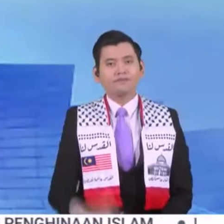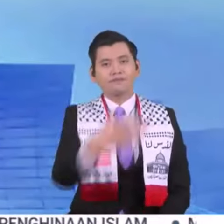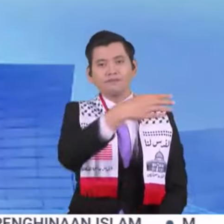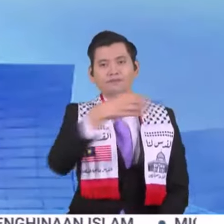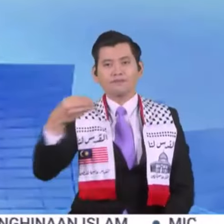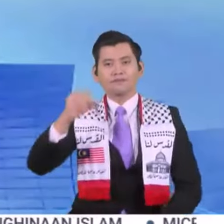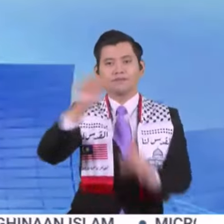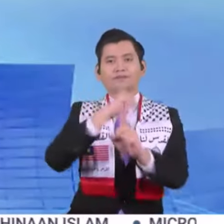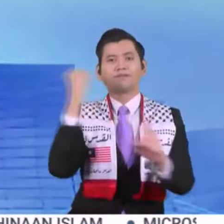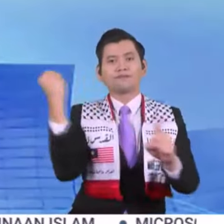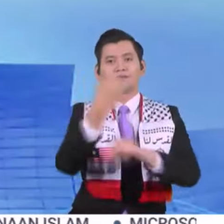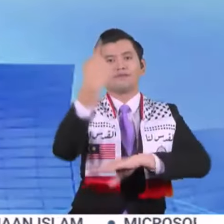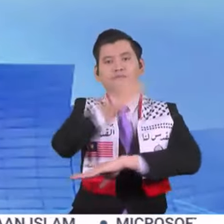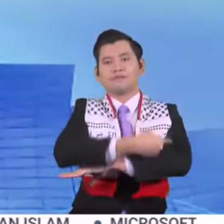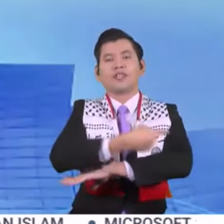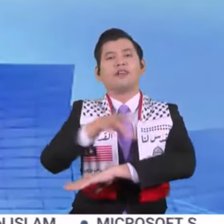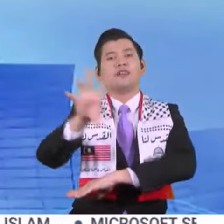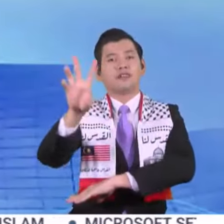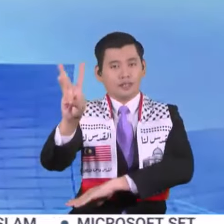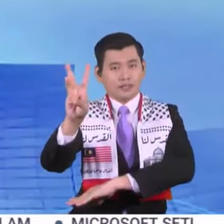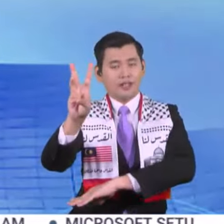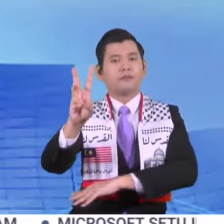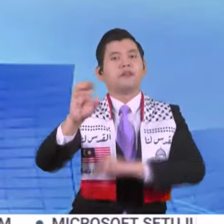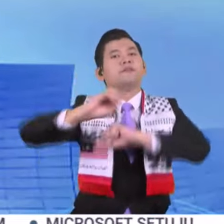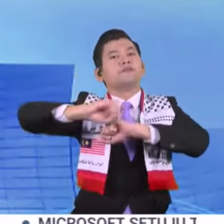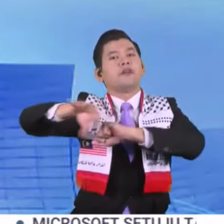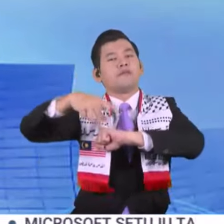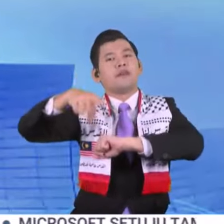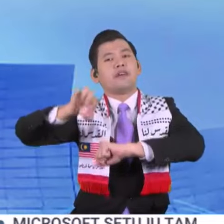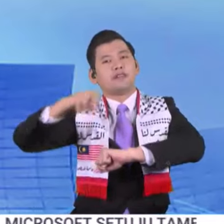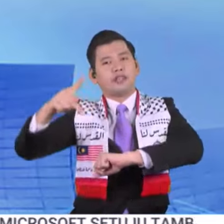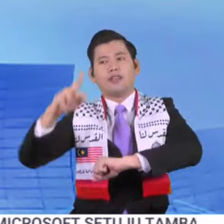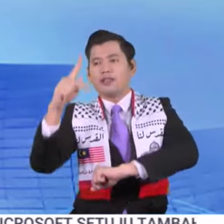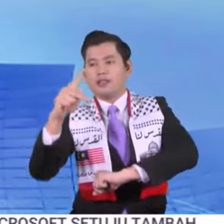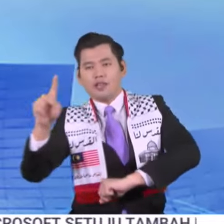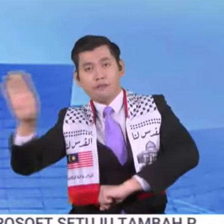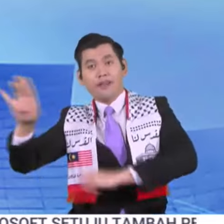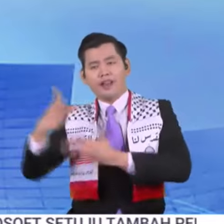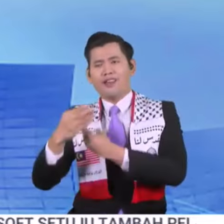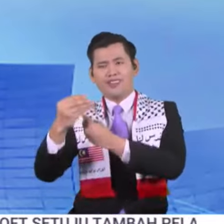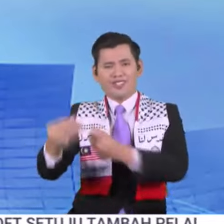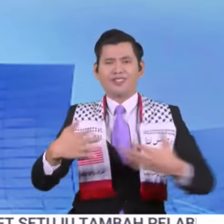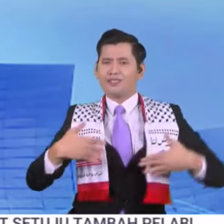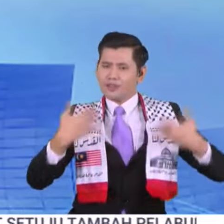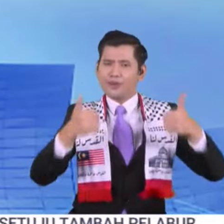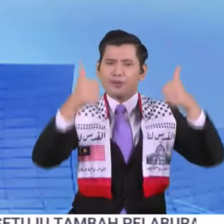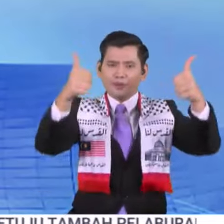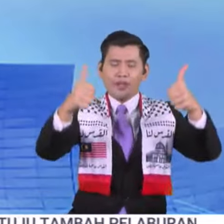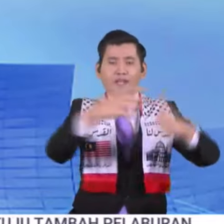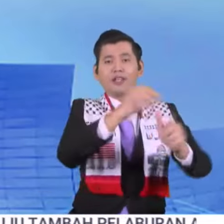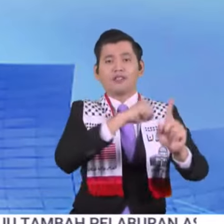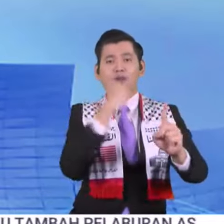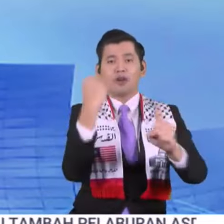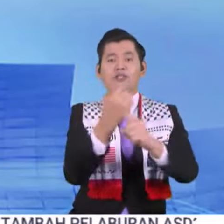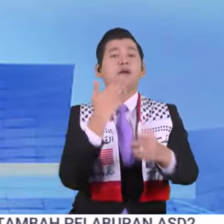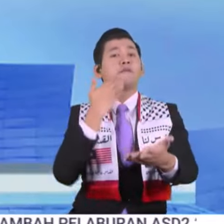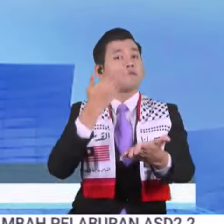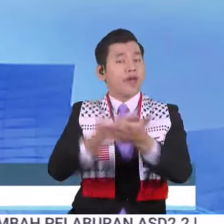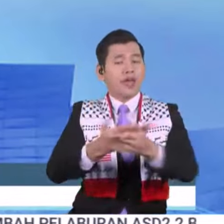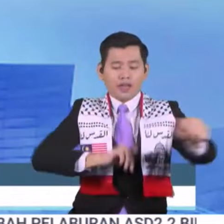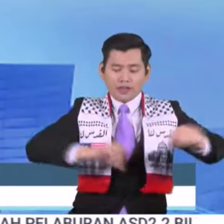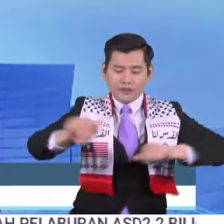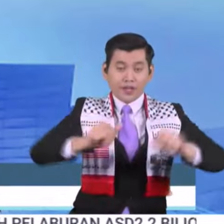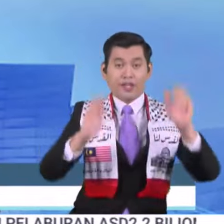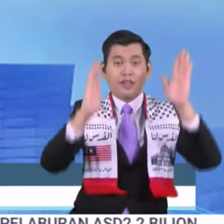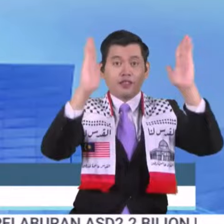Dalam pada itu, suasana hari ke-6 kempen PRKN 06 Kuala Kubu Baharu lancar dan harmoni. Bagaimanapun, aktiviti sepanjang